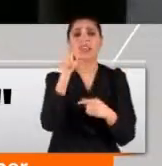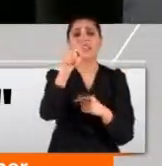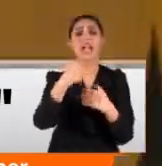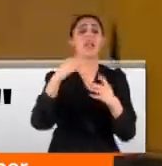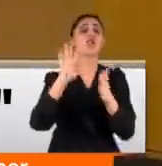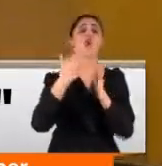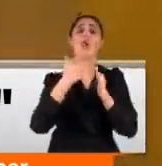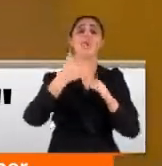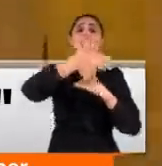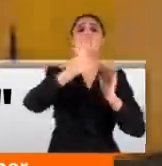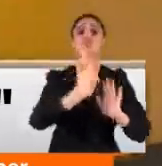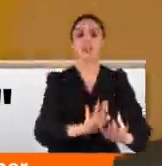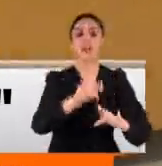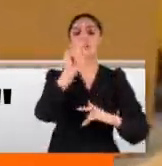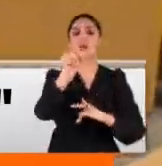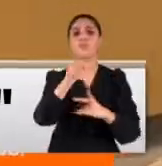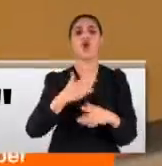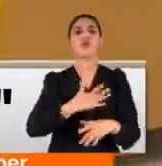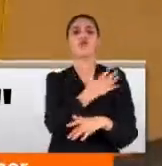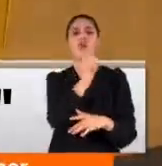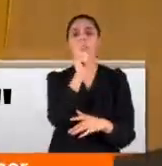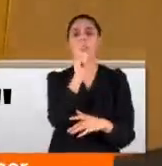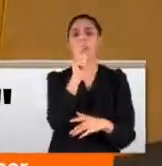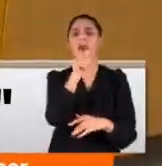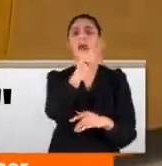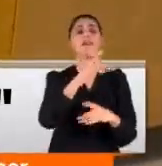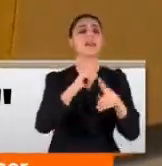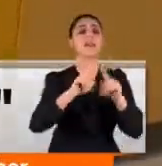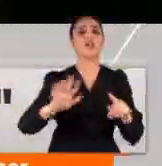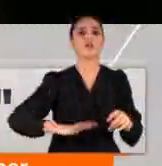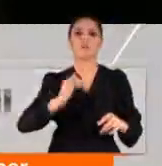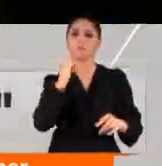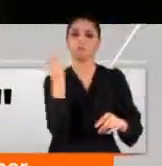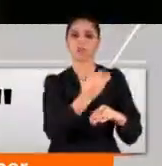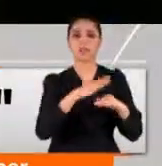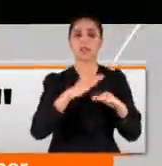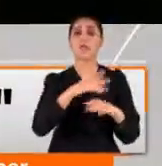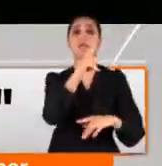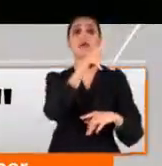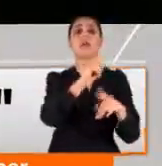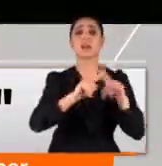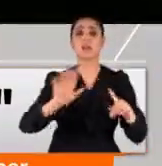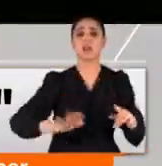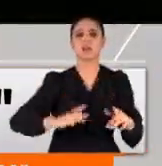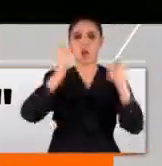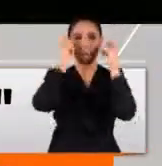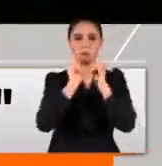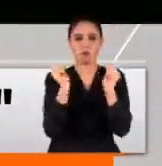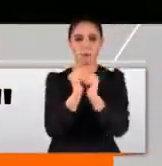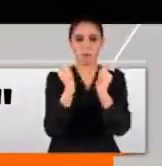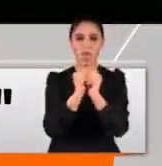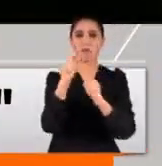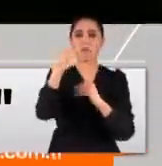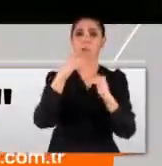şu an dışında kaldı sonra sözü CHP Genel Başkanı Kemal Kılıçdaroğlu'na getirdi yanında iki tane başörtülü alıp